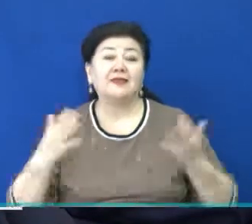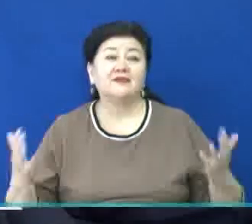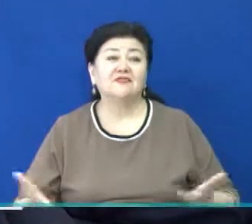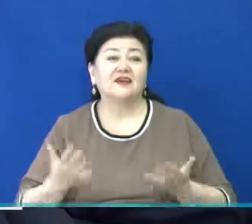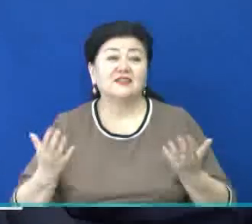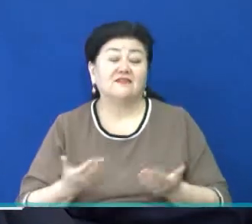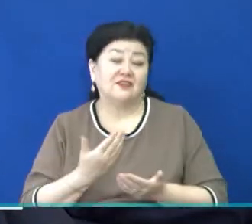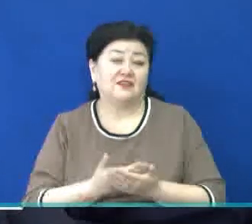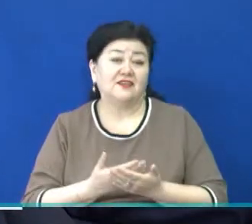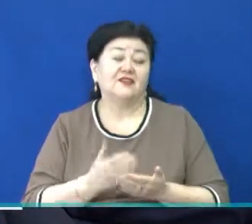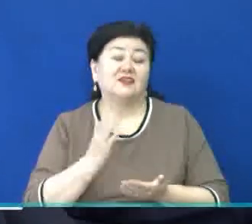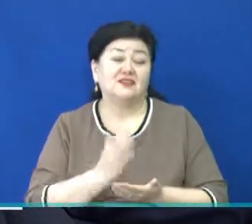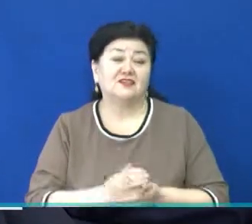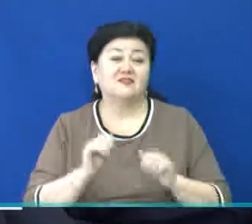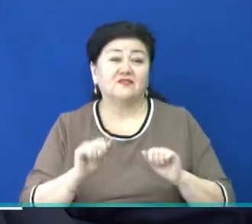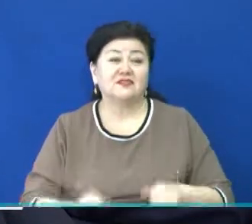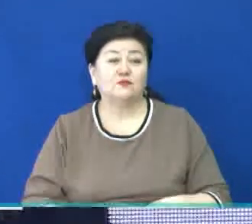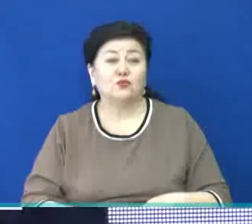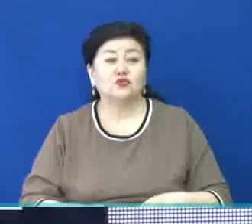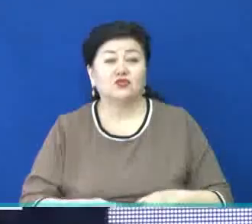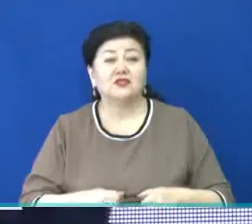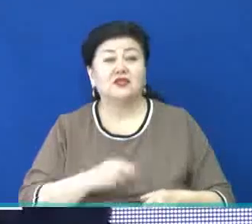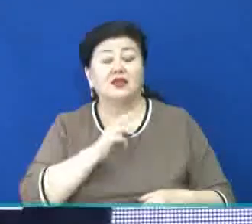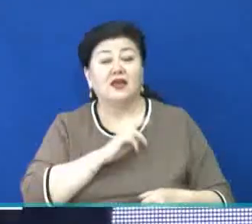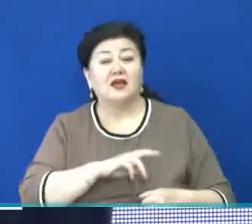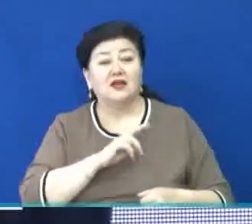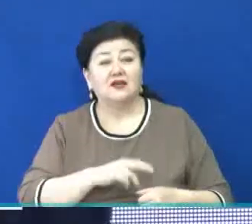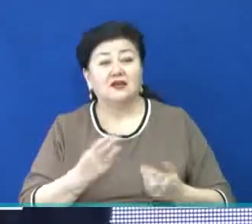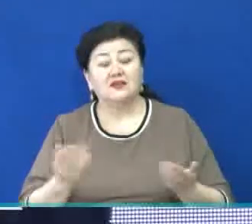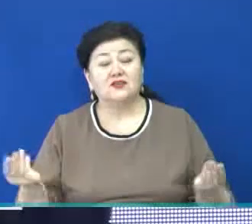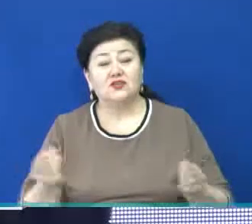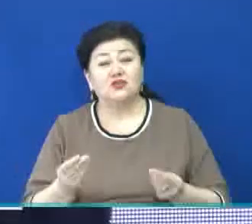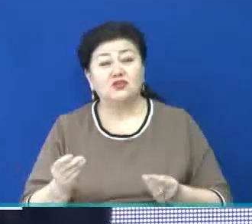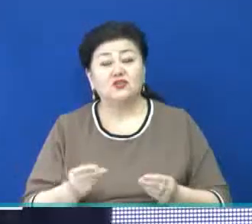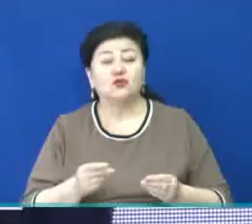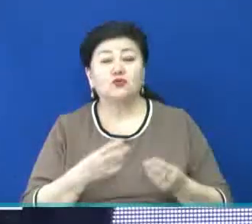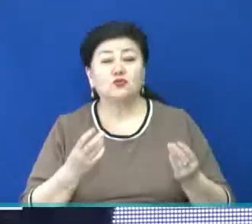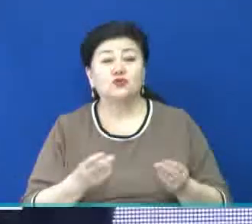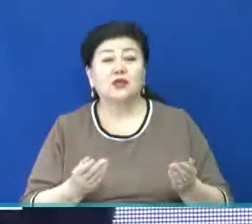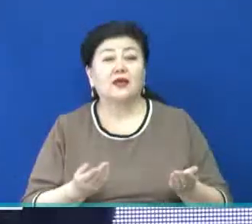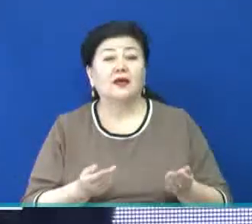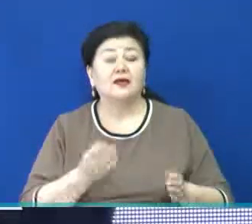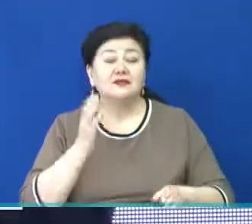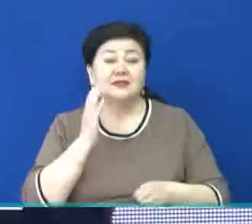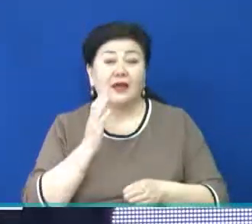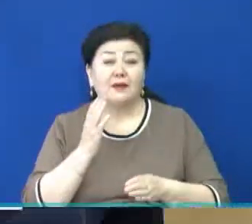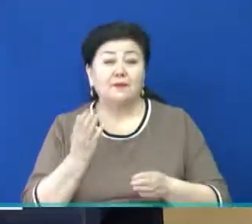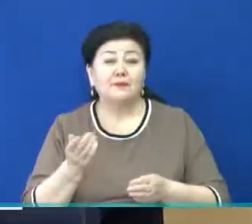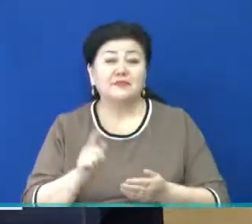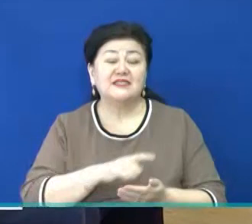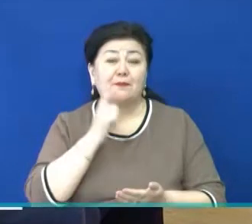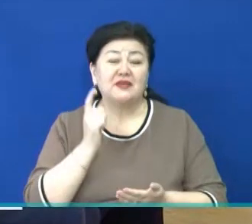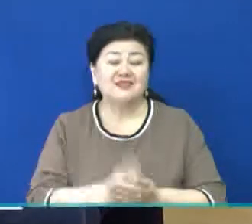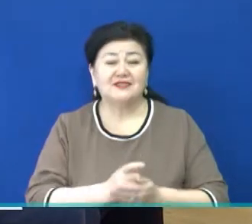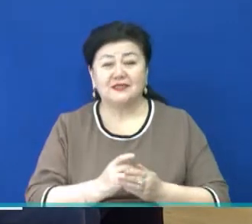әкелуіне де мүмкіндік бермек. Сондай-ақ министр мектептерде мұғалімге сыйлық сыйлауды доғаруға жеттігін атап өтті. Еңбек үшін ақы алып